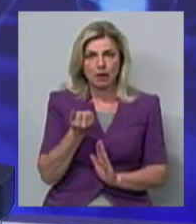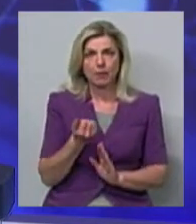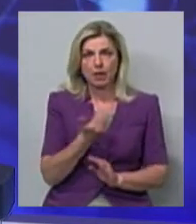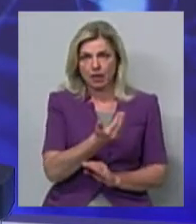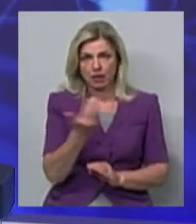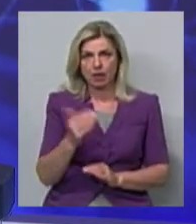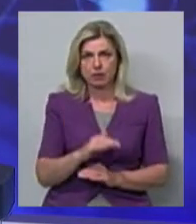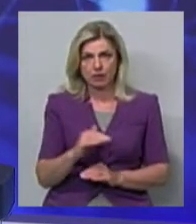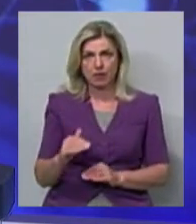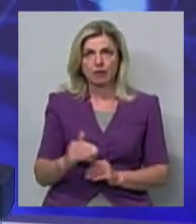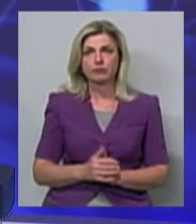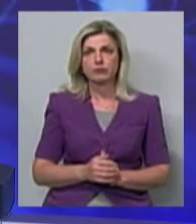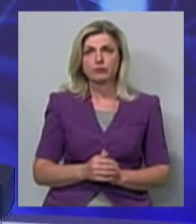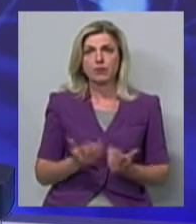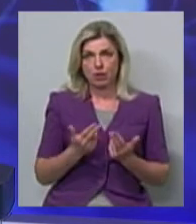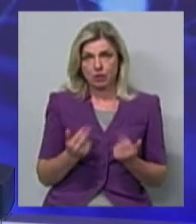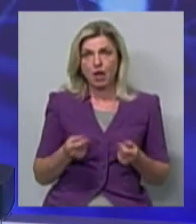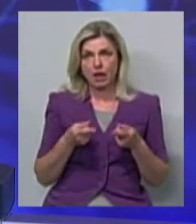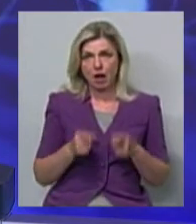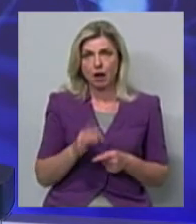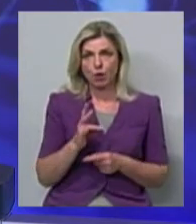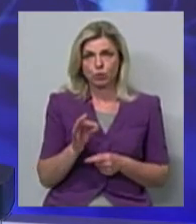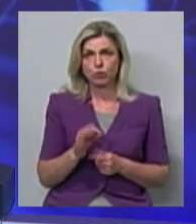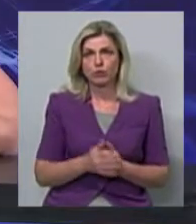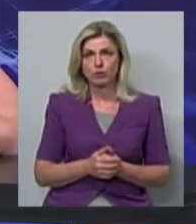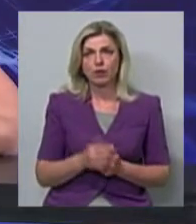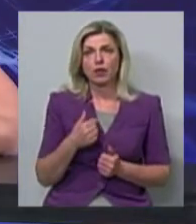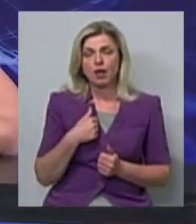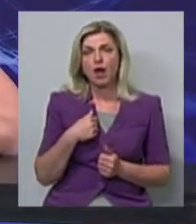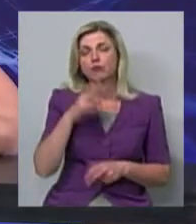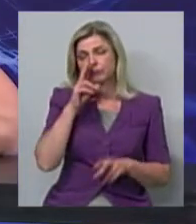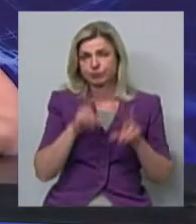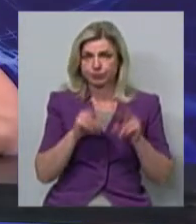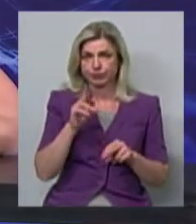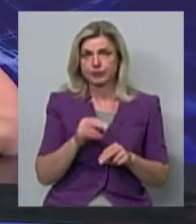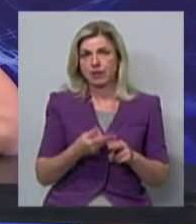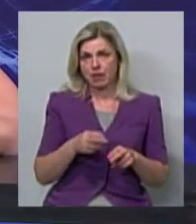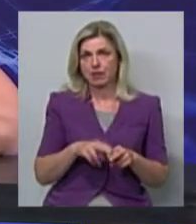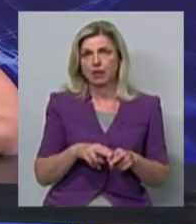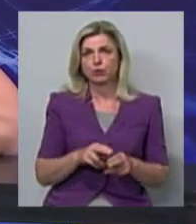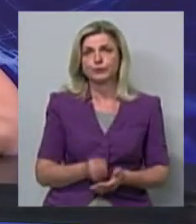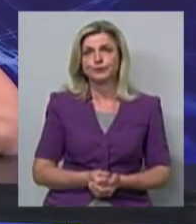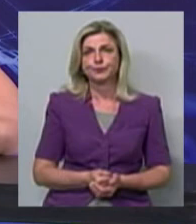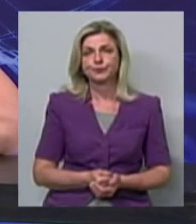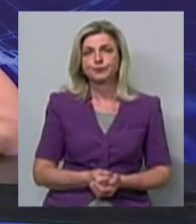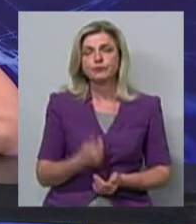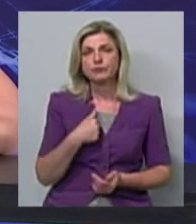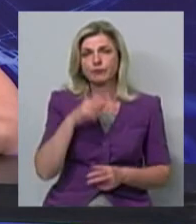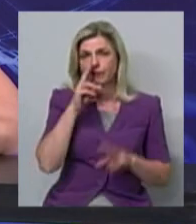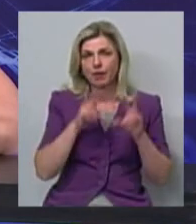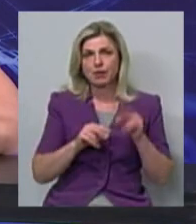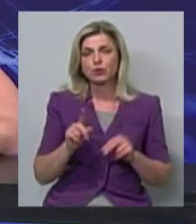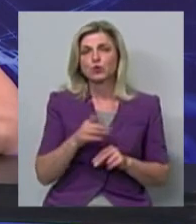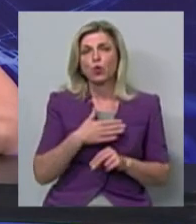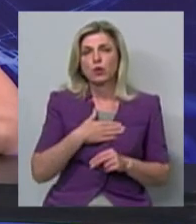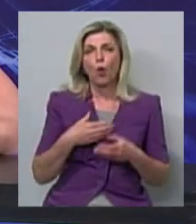дітей? Конечно, реально допоможуть. Я надіюсь на это. Я надеюсь, что наше